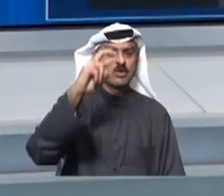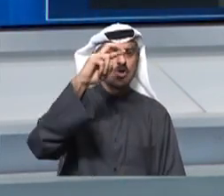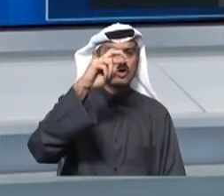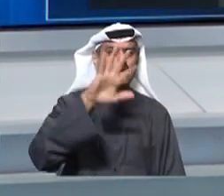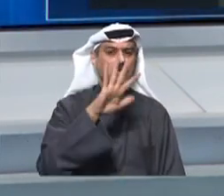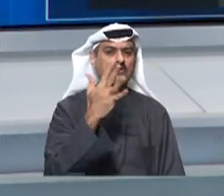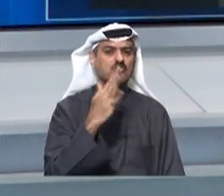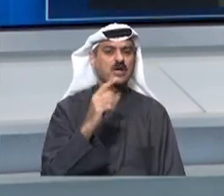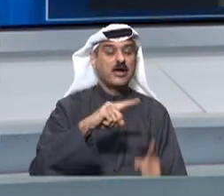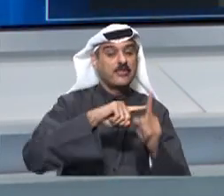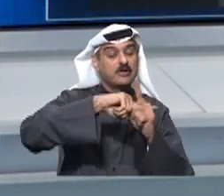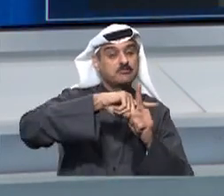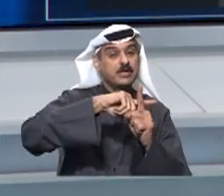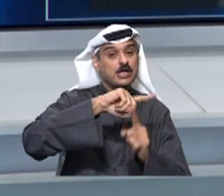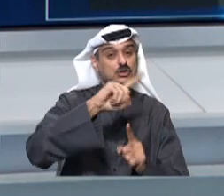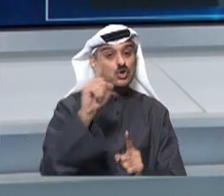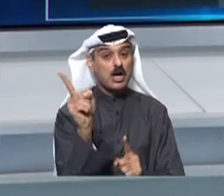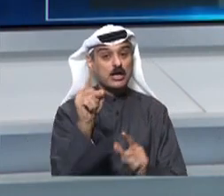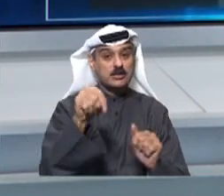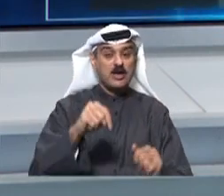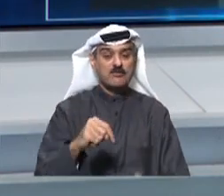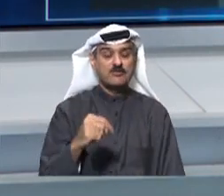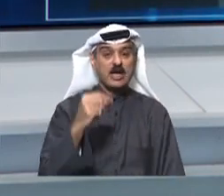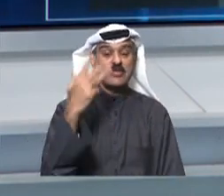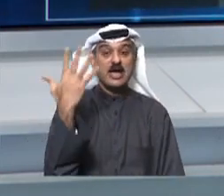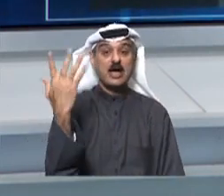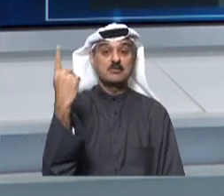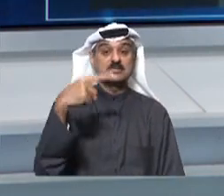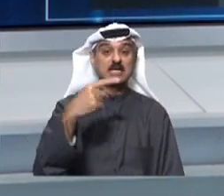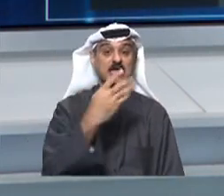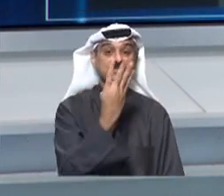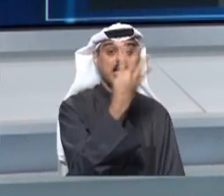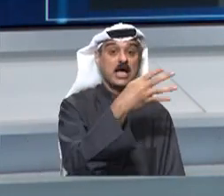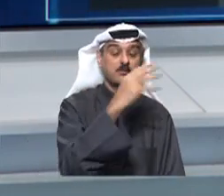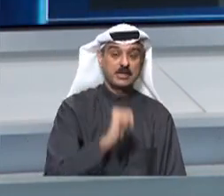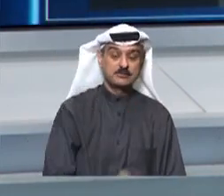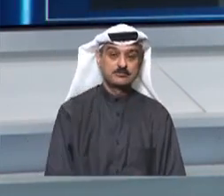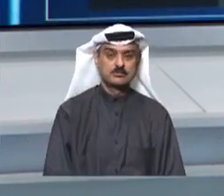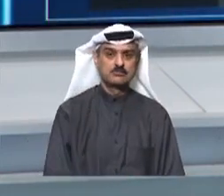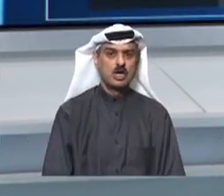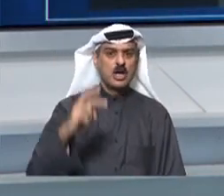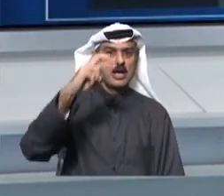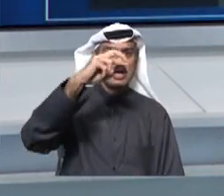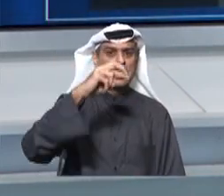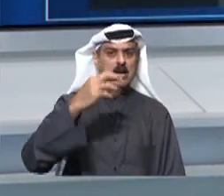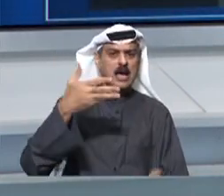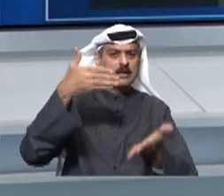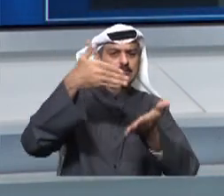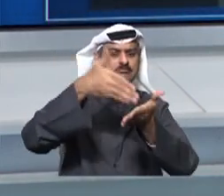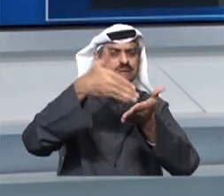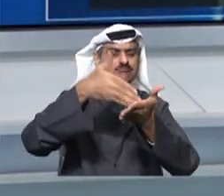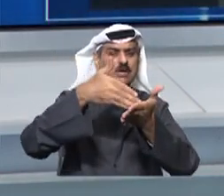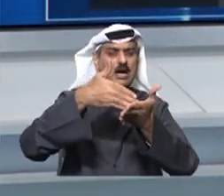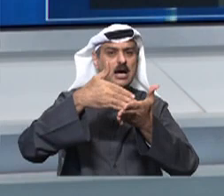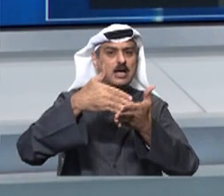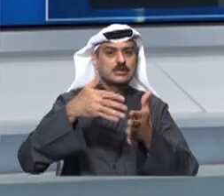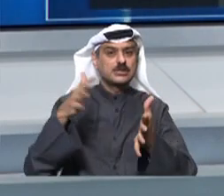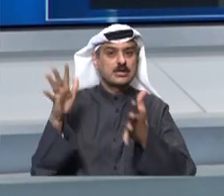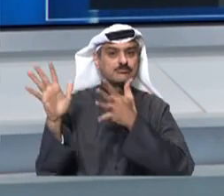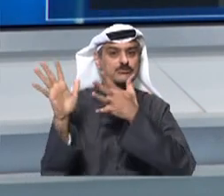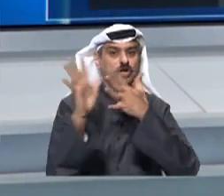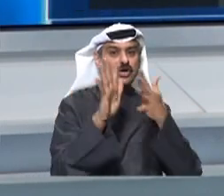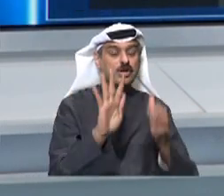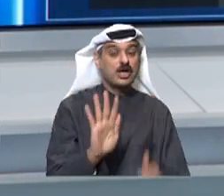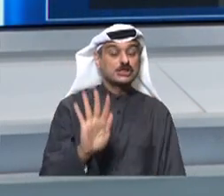بين 15 إلى 45 كيلومتر في الساعة، ومع نهاية يوم الأحد راح تبدي تتحول تدريجيا الرياح إلى